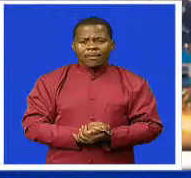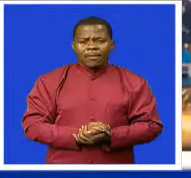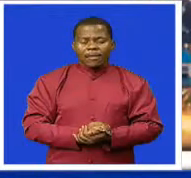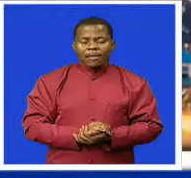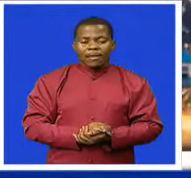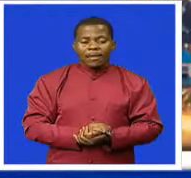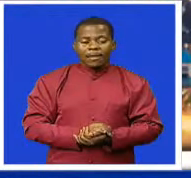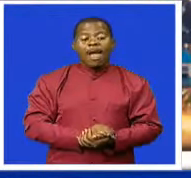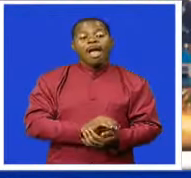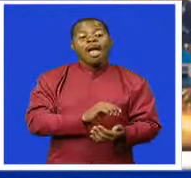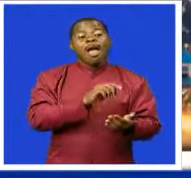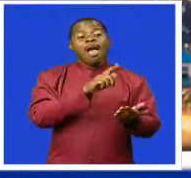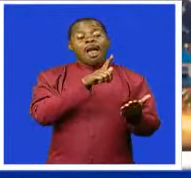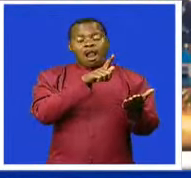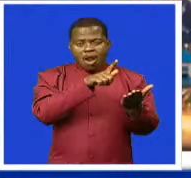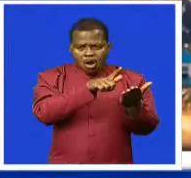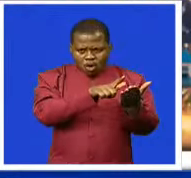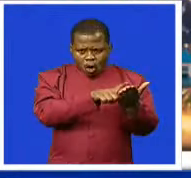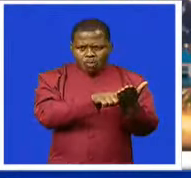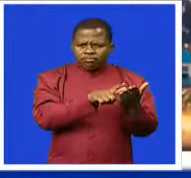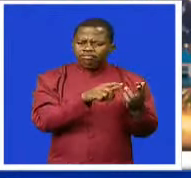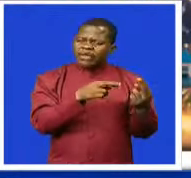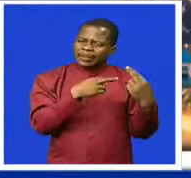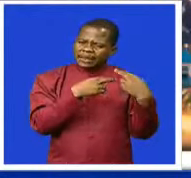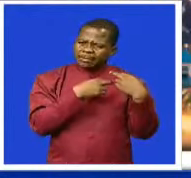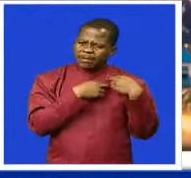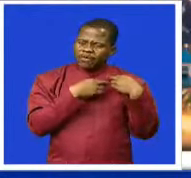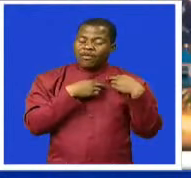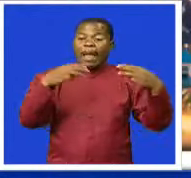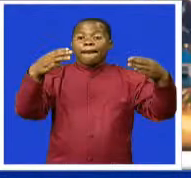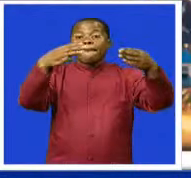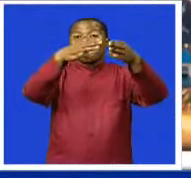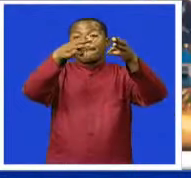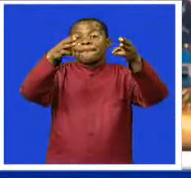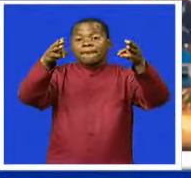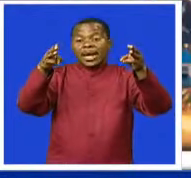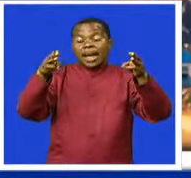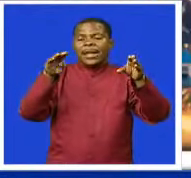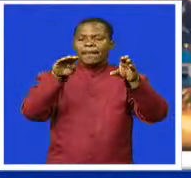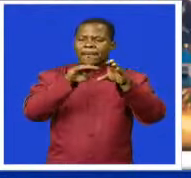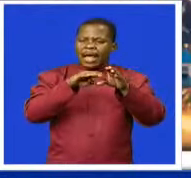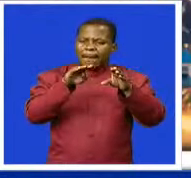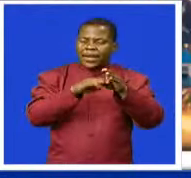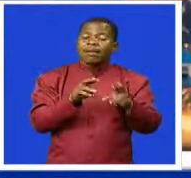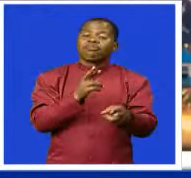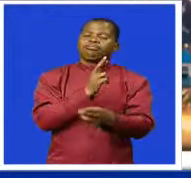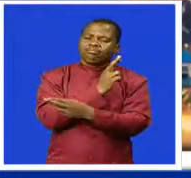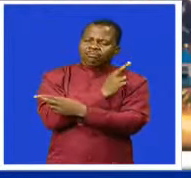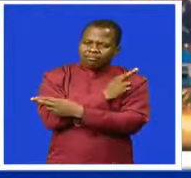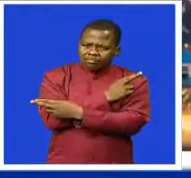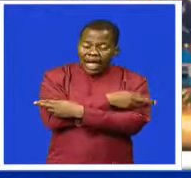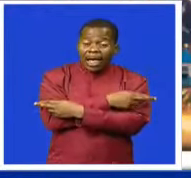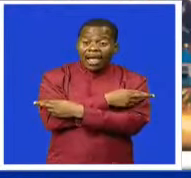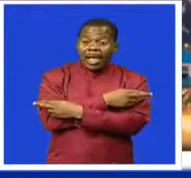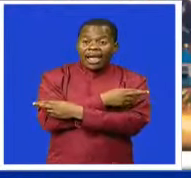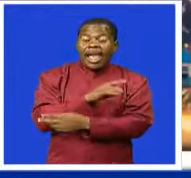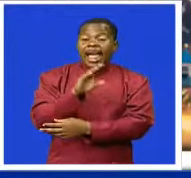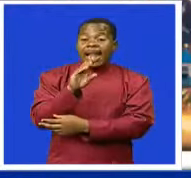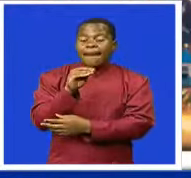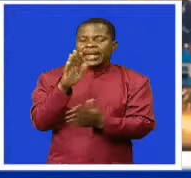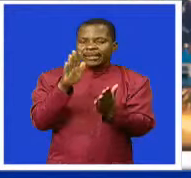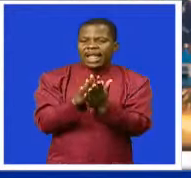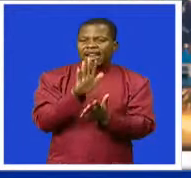yemalunga ePhalamende, Members of Parliament and Designated Office Bearers Pension Fund, Amendment Act No. 15 of